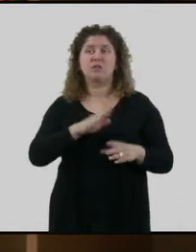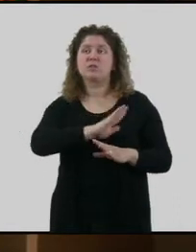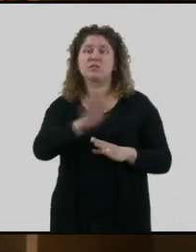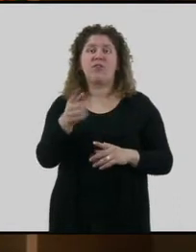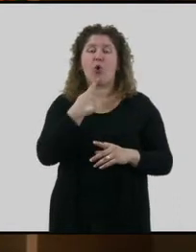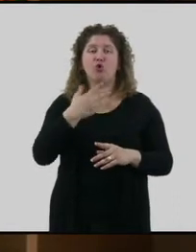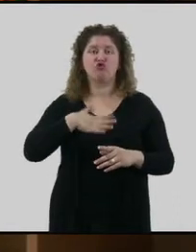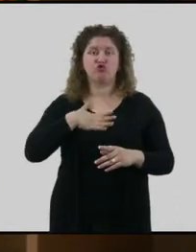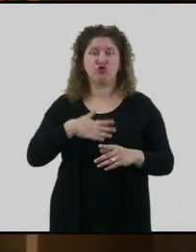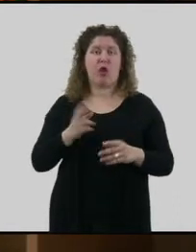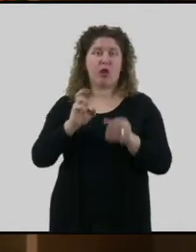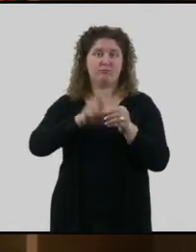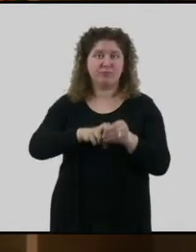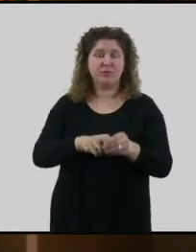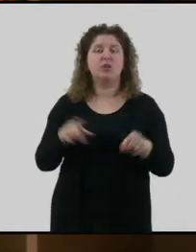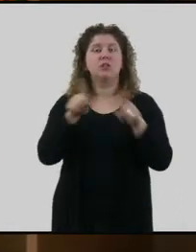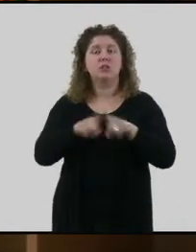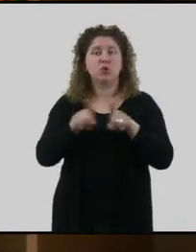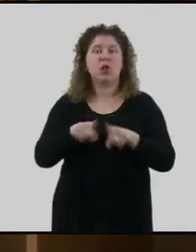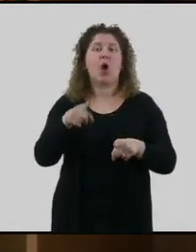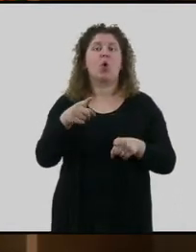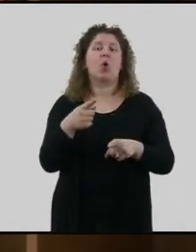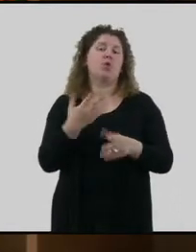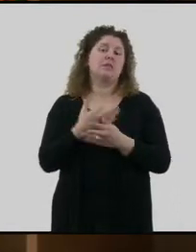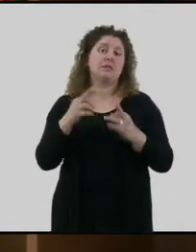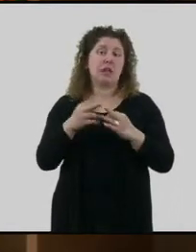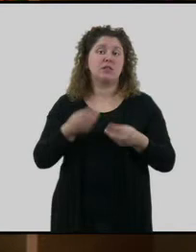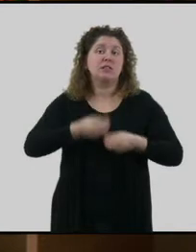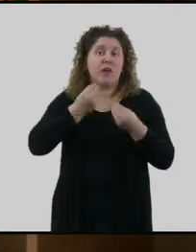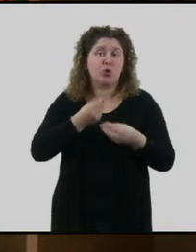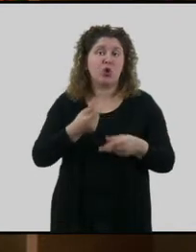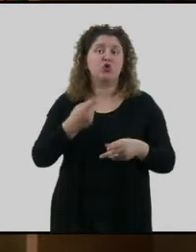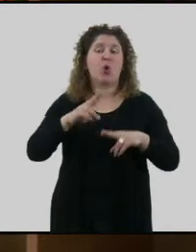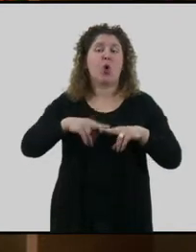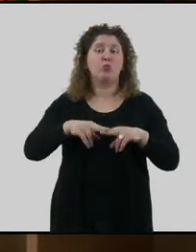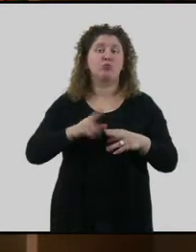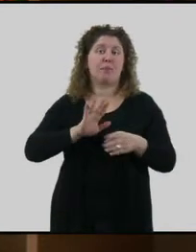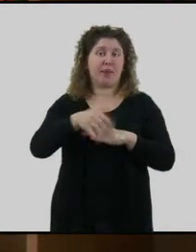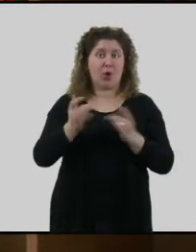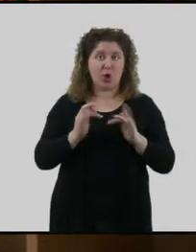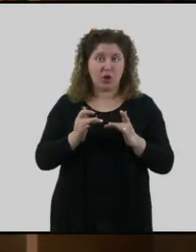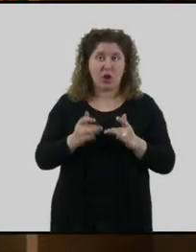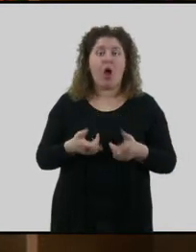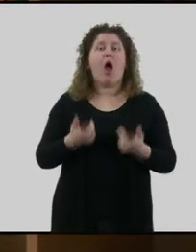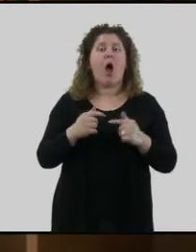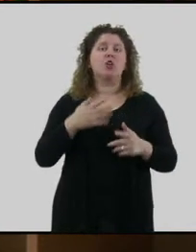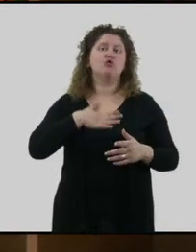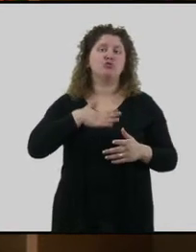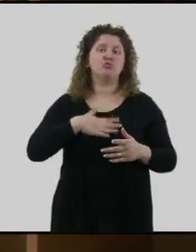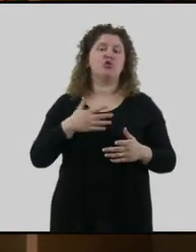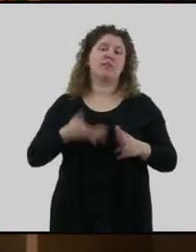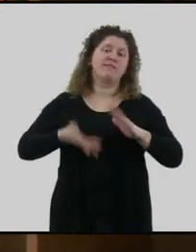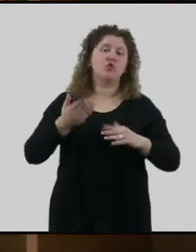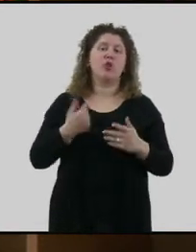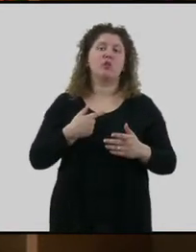sudjelovati, također i za savjetovalište koje će biti omogućeno i putem interneta, ali ćemo naravno nastojati ipak doći u